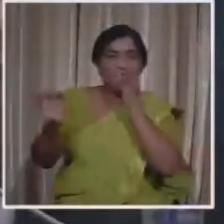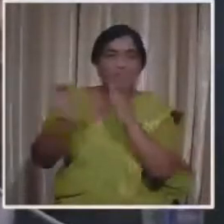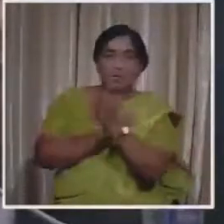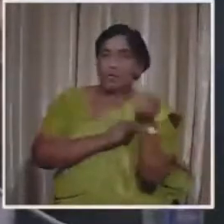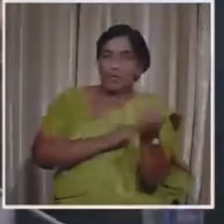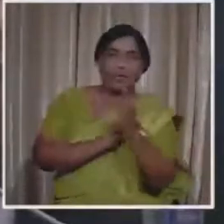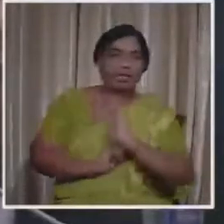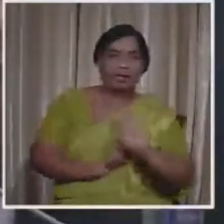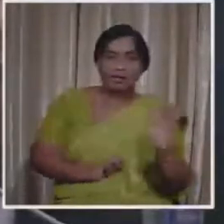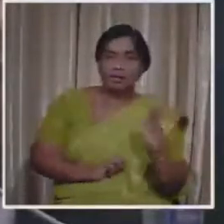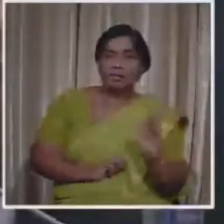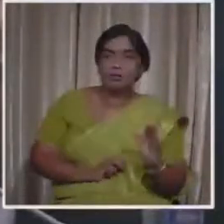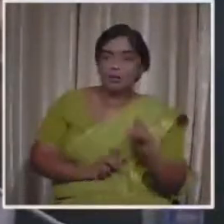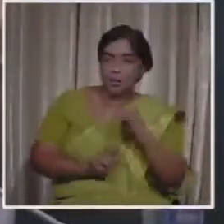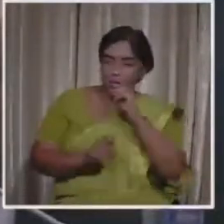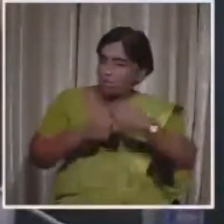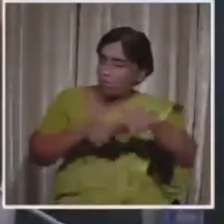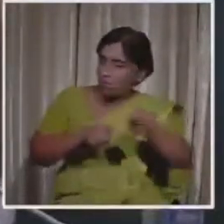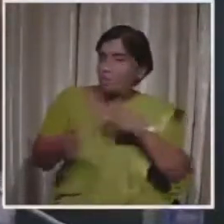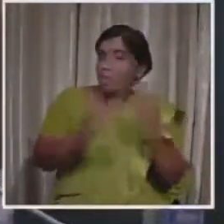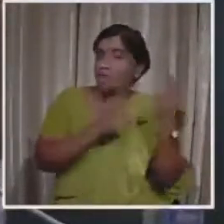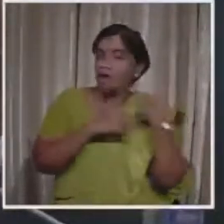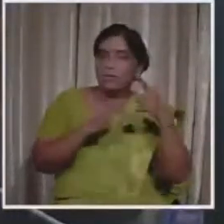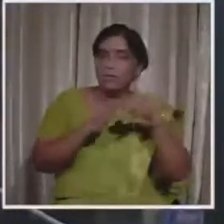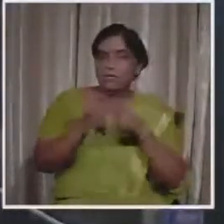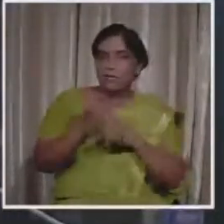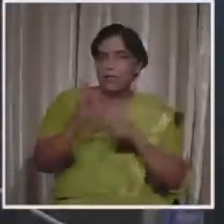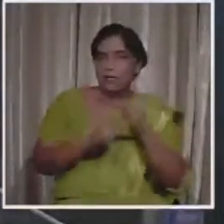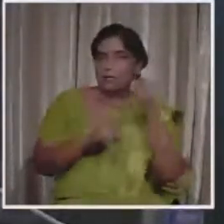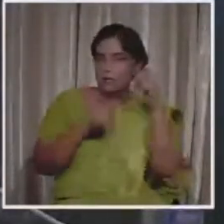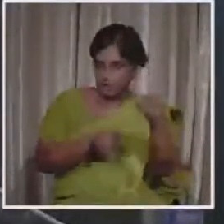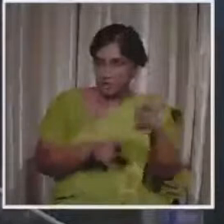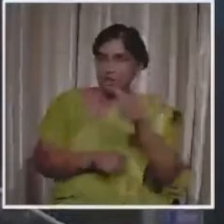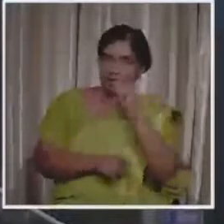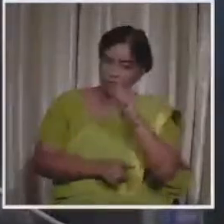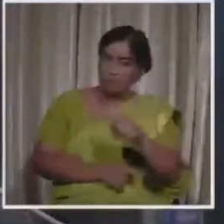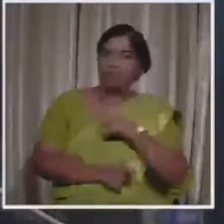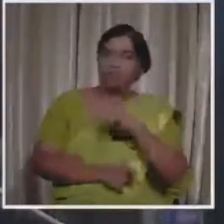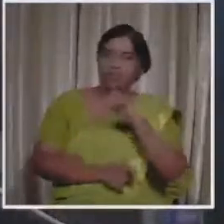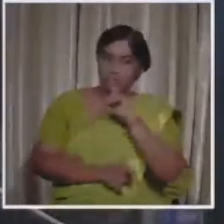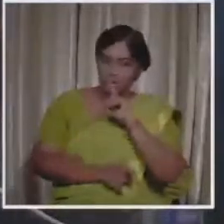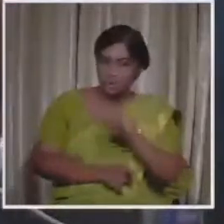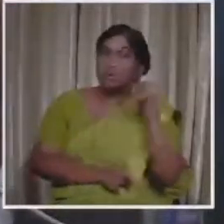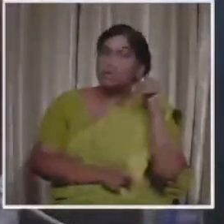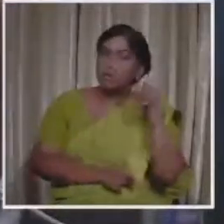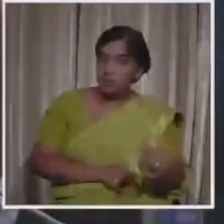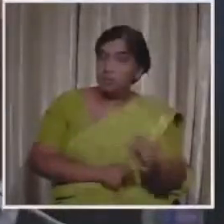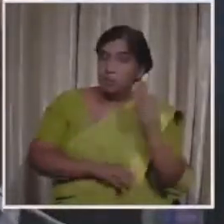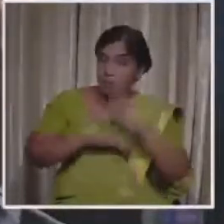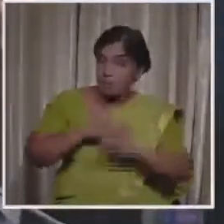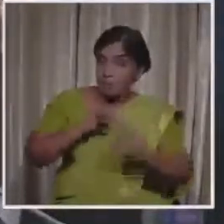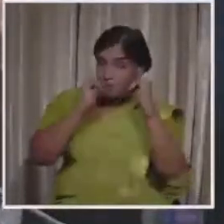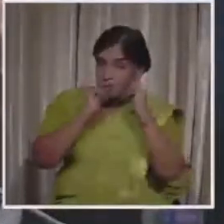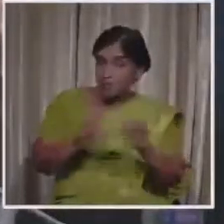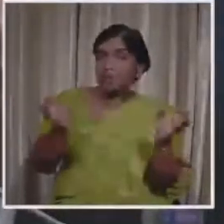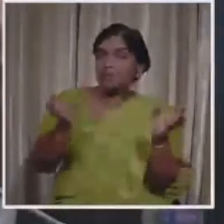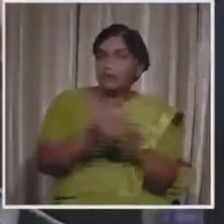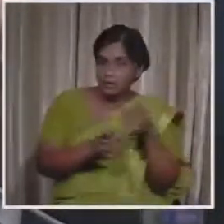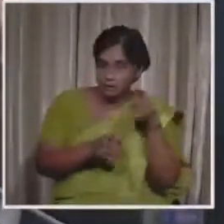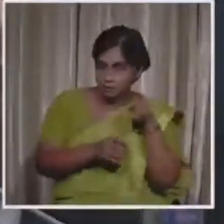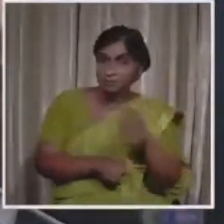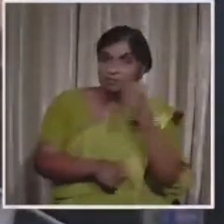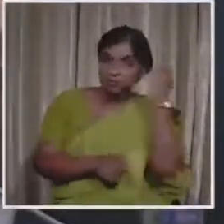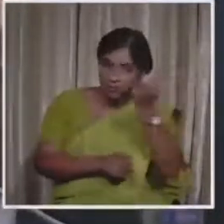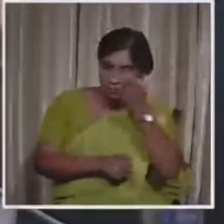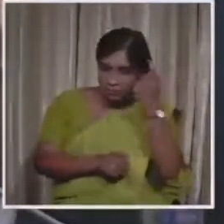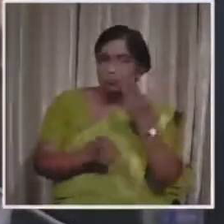हुए मेके बिल संपूर्ण जनता युक्ति पर मुने मगे मे हुए मगे वाक्य की मंगे एक निशा मे संविधानात्मक कल्य होया